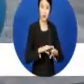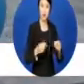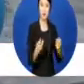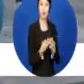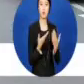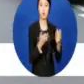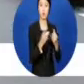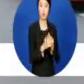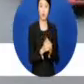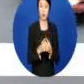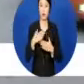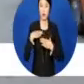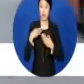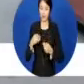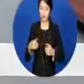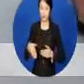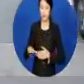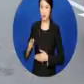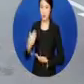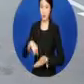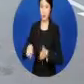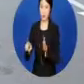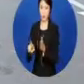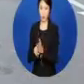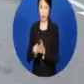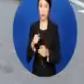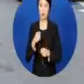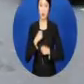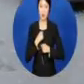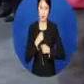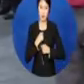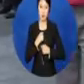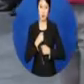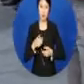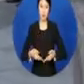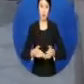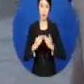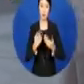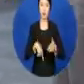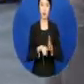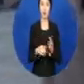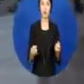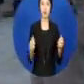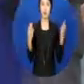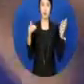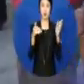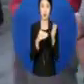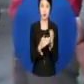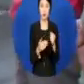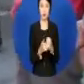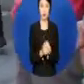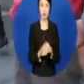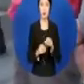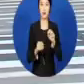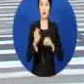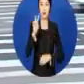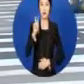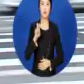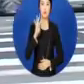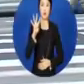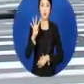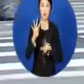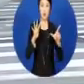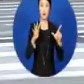편안하고 안전한 귀성길을 제공하기 위해 교통질서 확립을 위한 캠페인을 펼쳤습니다. 지난 24일 오전